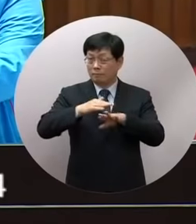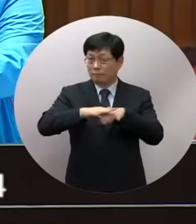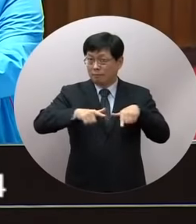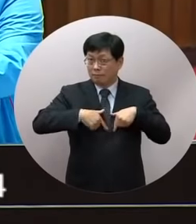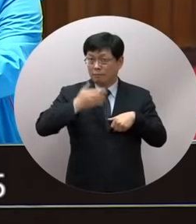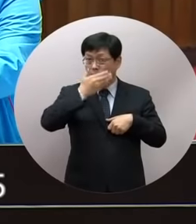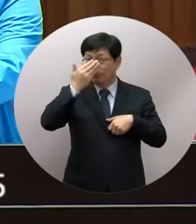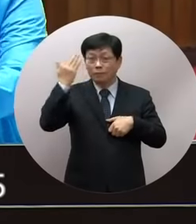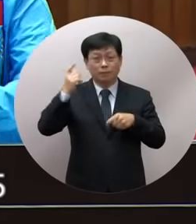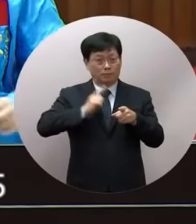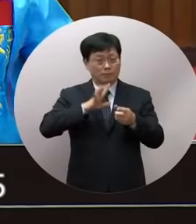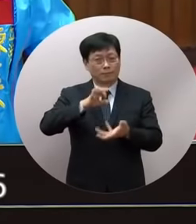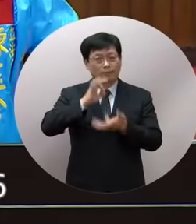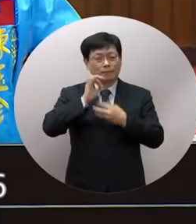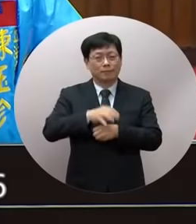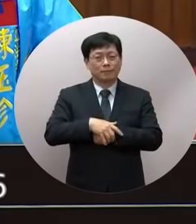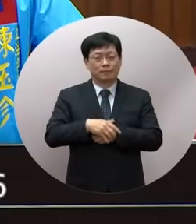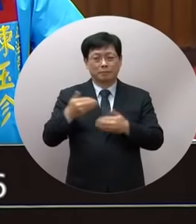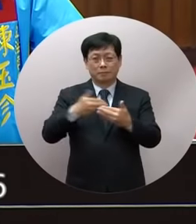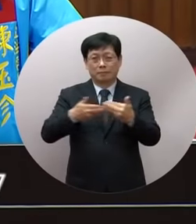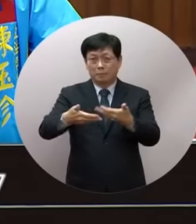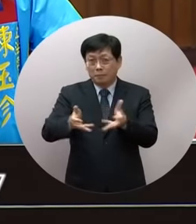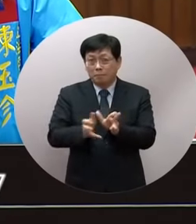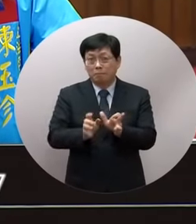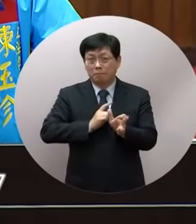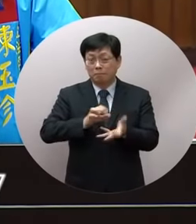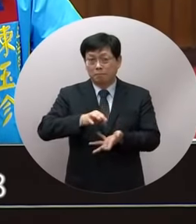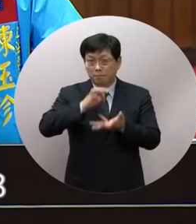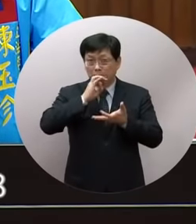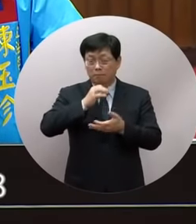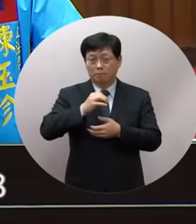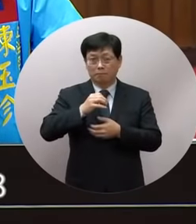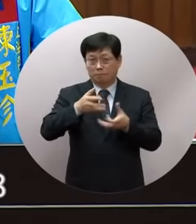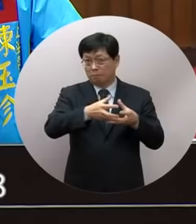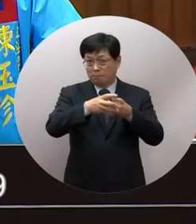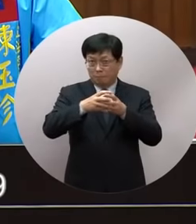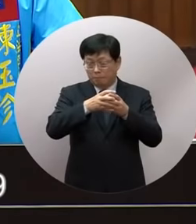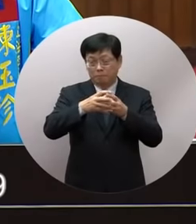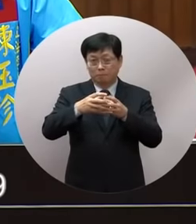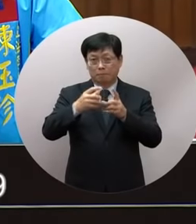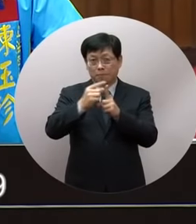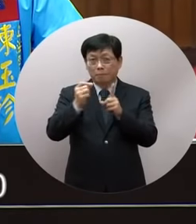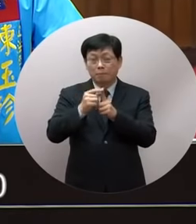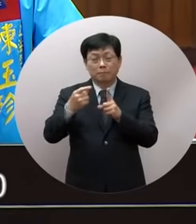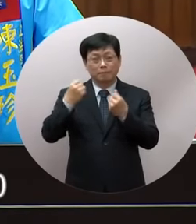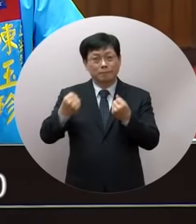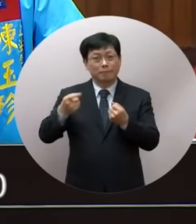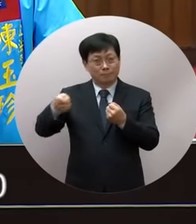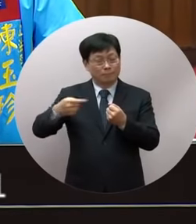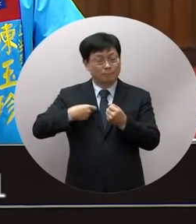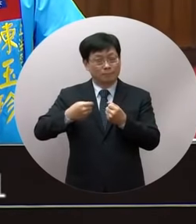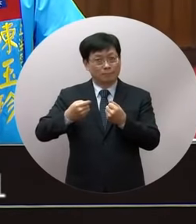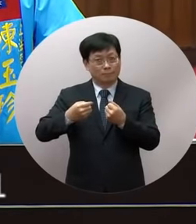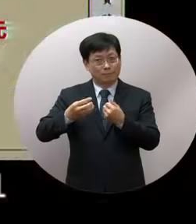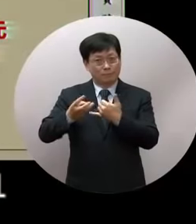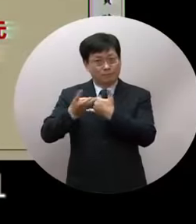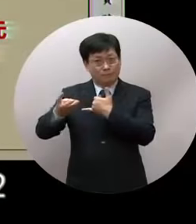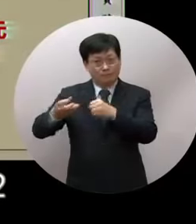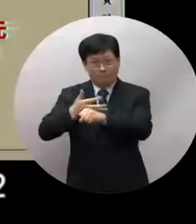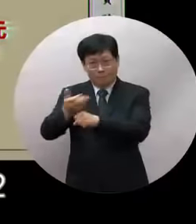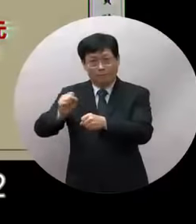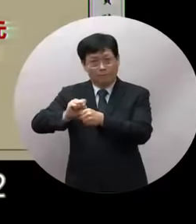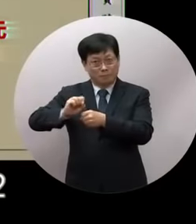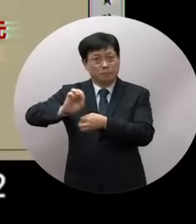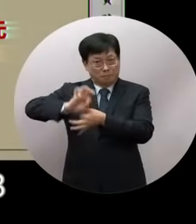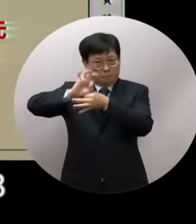的部分，部长你有提到哈，就是交通部您规划这个旅游的部分，团体旅游哦，就是离岛部分加码的部分哈，那还有自